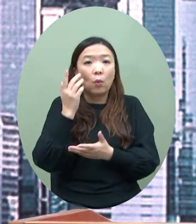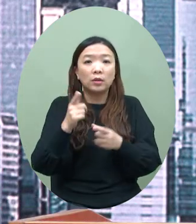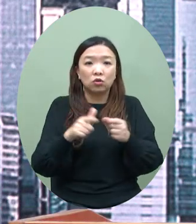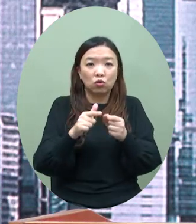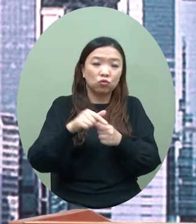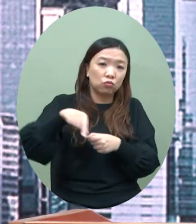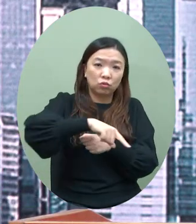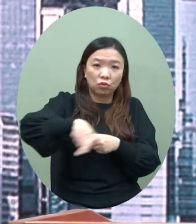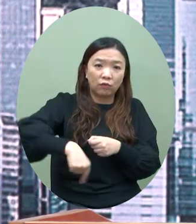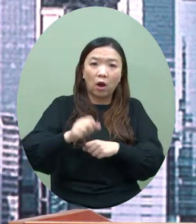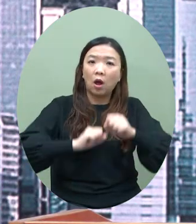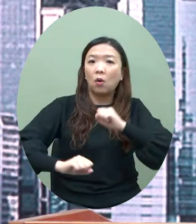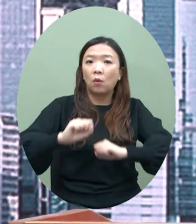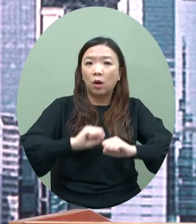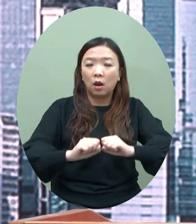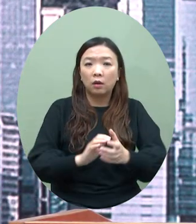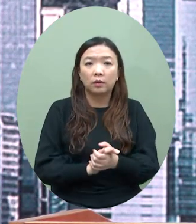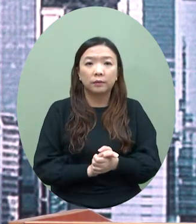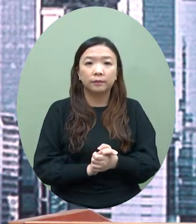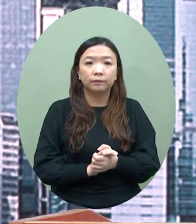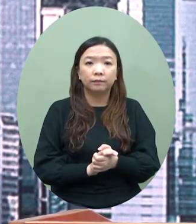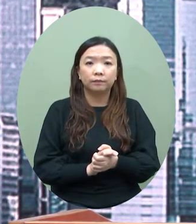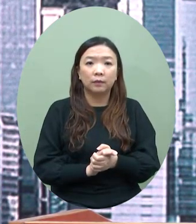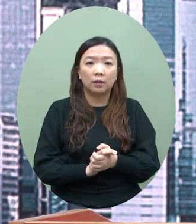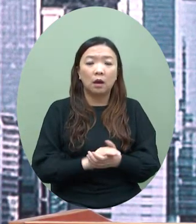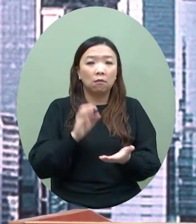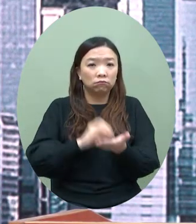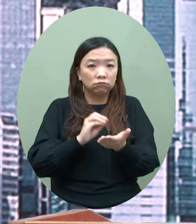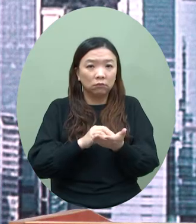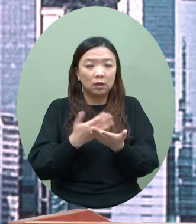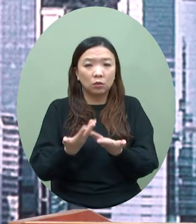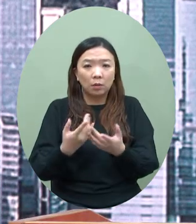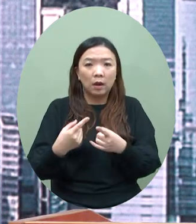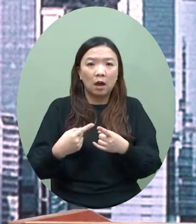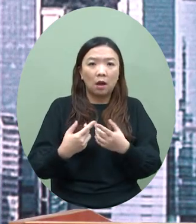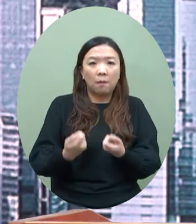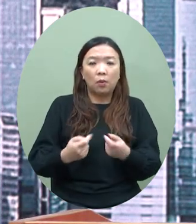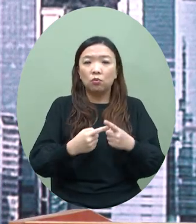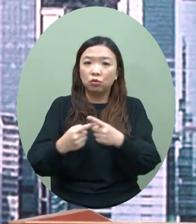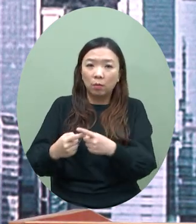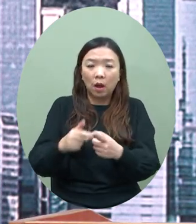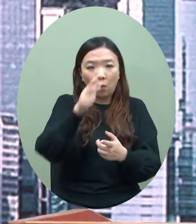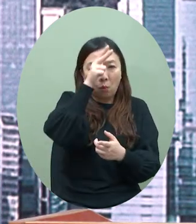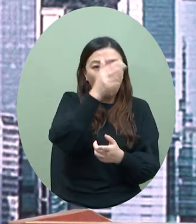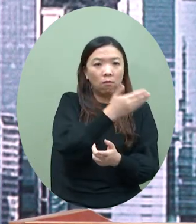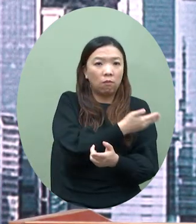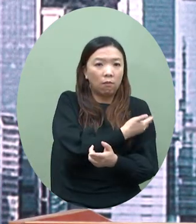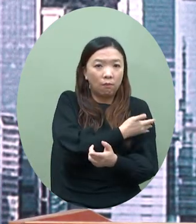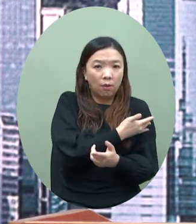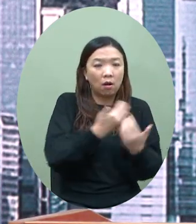be some conflicts between their role as an individual citizens and the role as a civil servants. 好，仲有冇問題關於